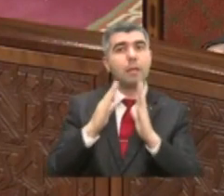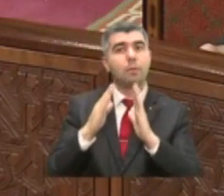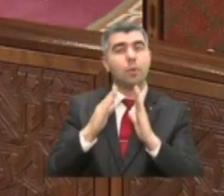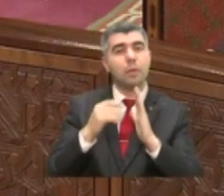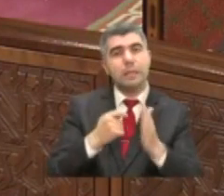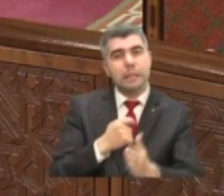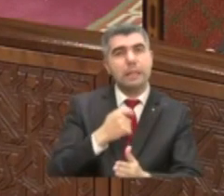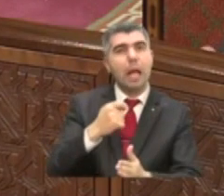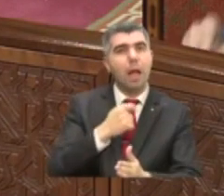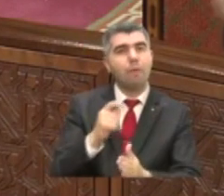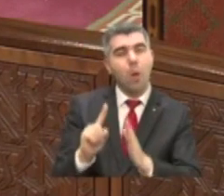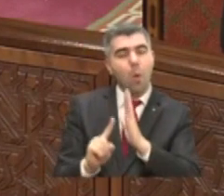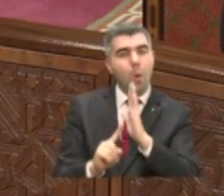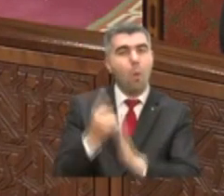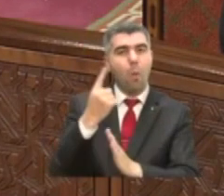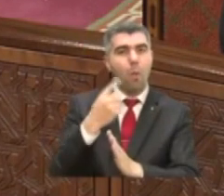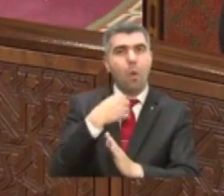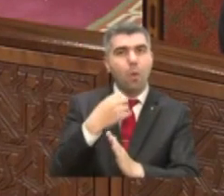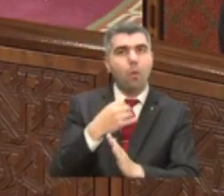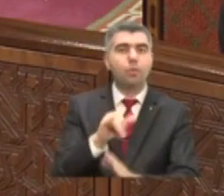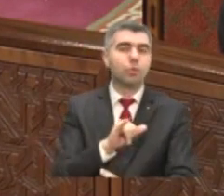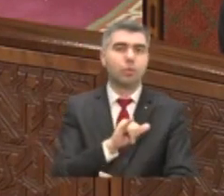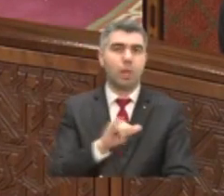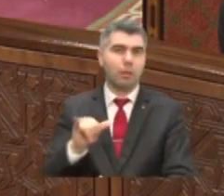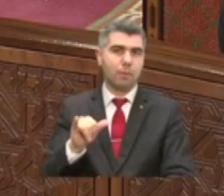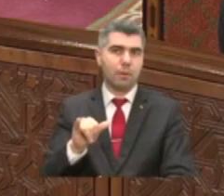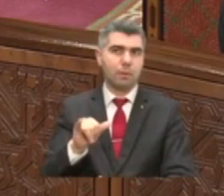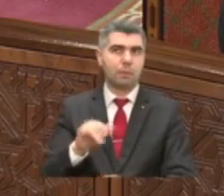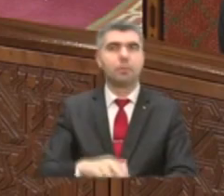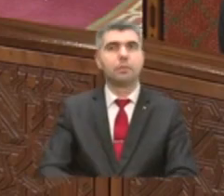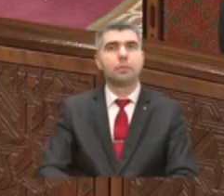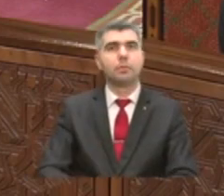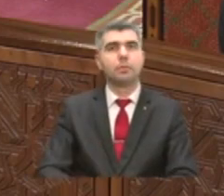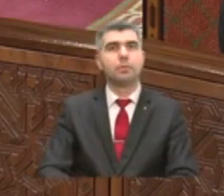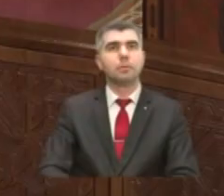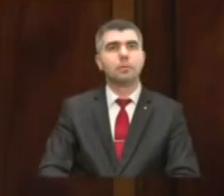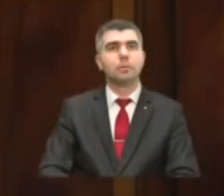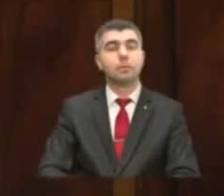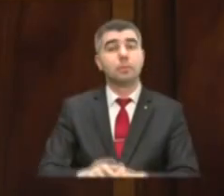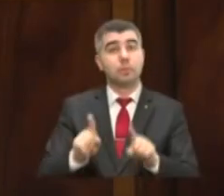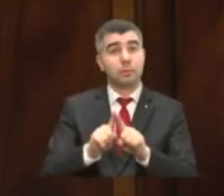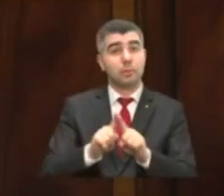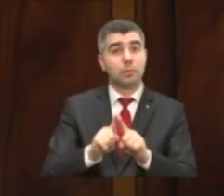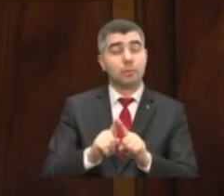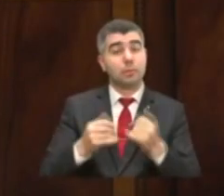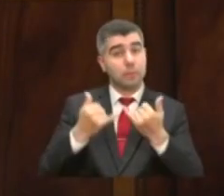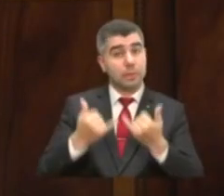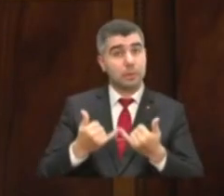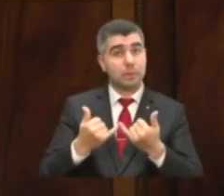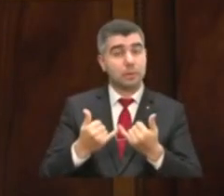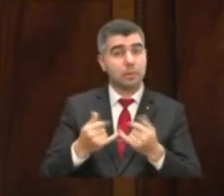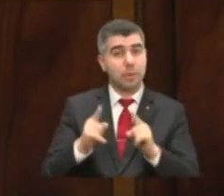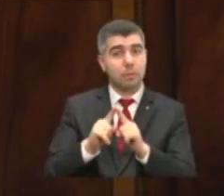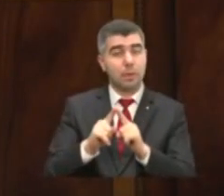مرة قلت بأنه ما يمكنش مصححهاش، يقدر تكون غير مزايدات، ولكن للأسف بعد ما أكدتها كيتبين